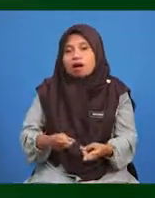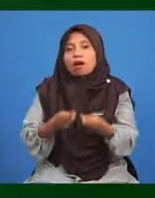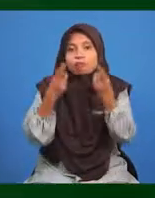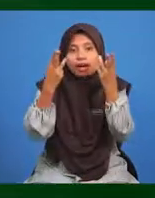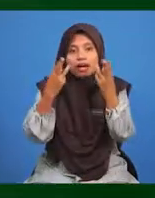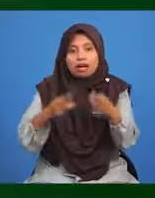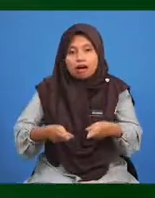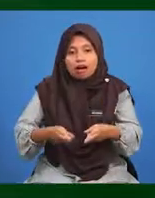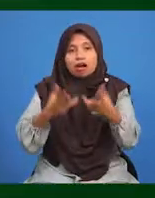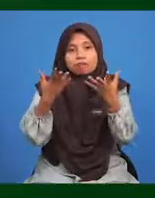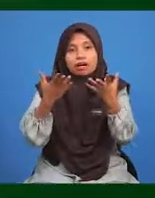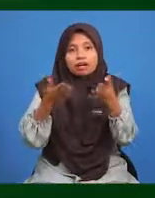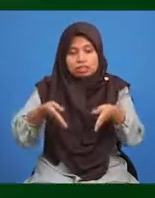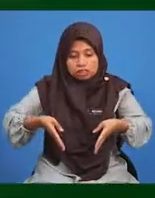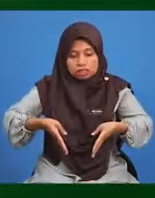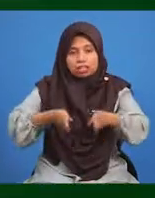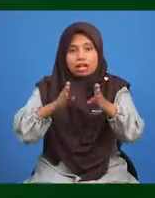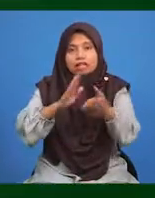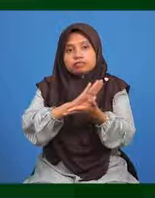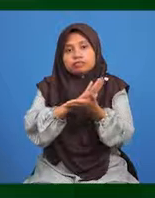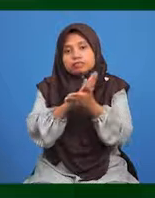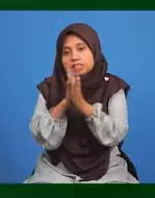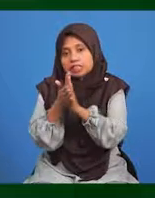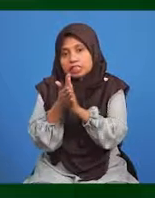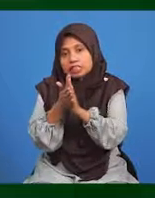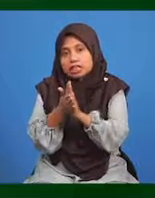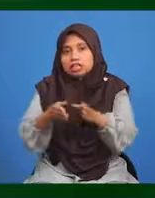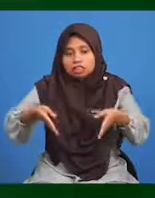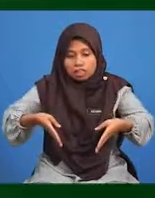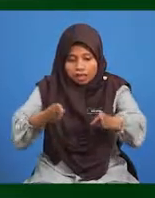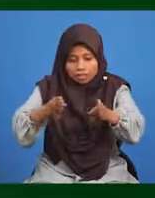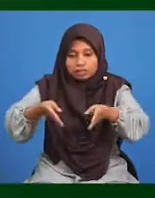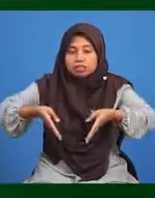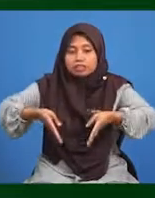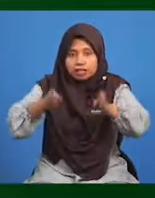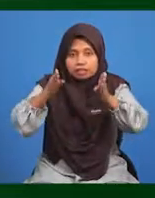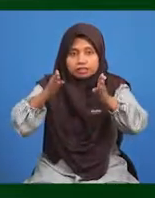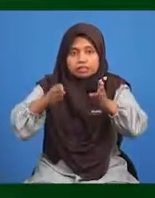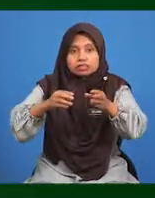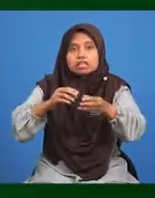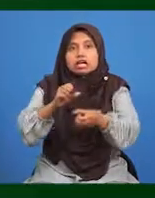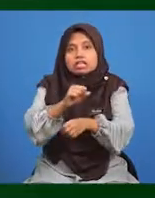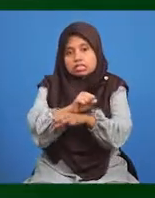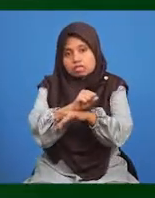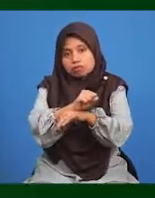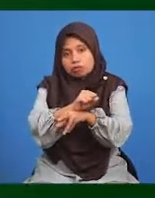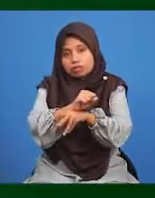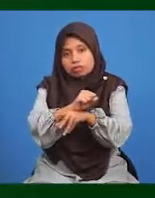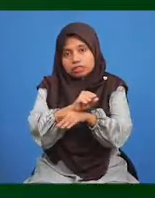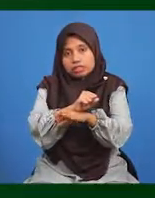ramai-ramai. Jalan menjadi jalan-jalan. Perkataan semut